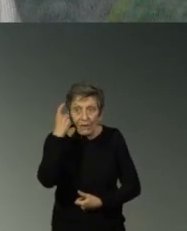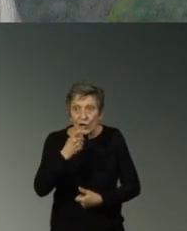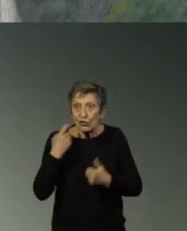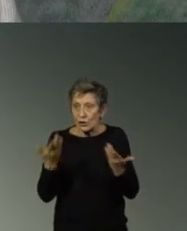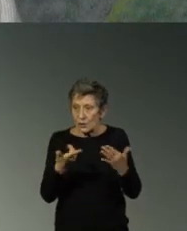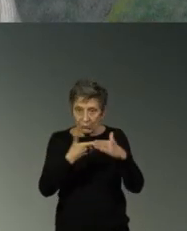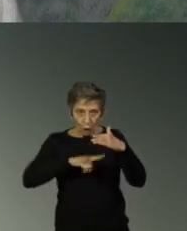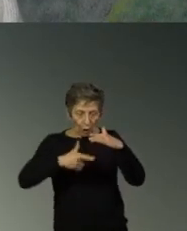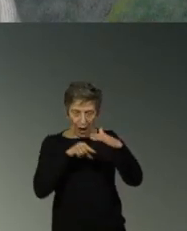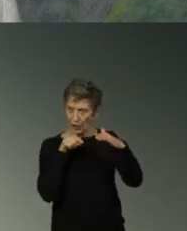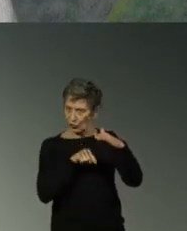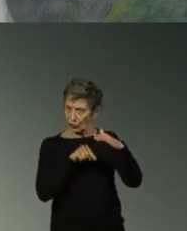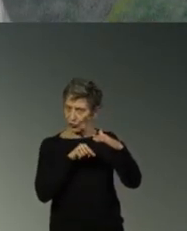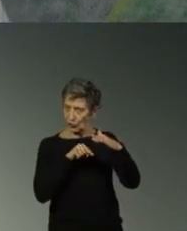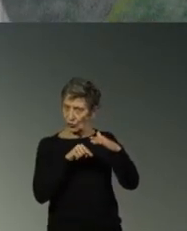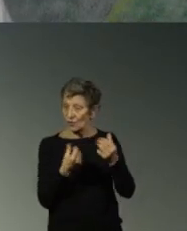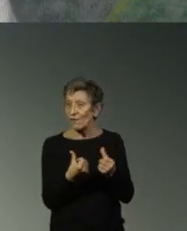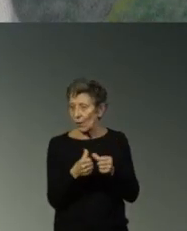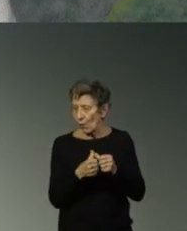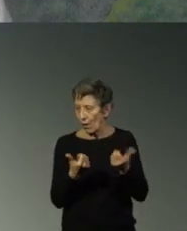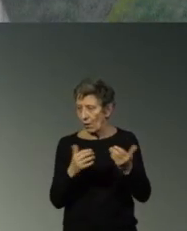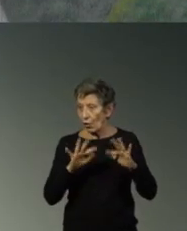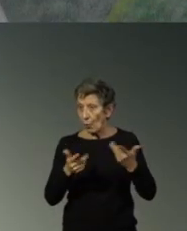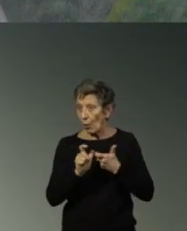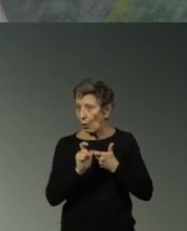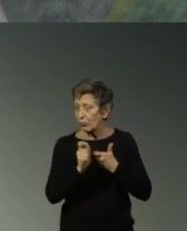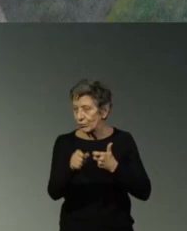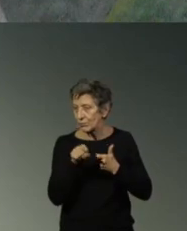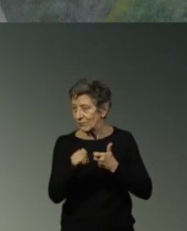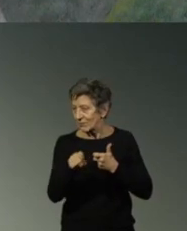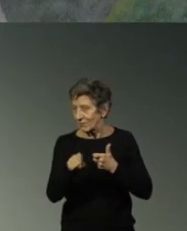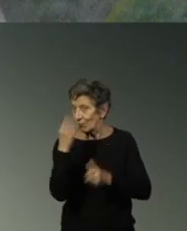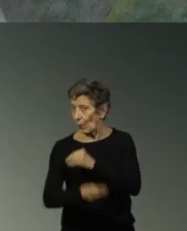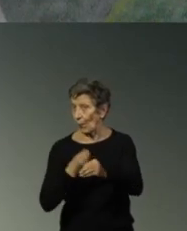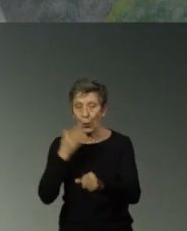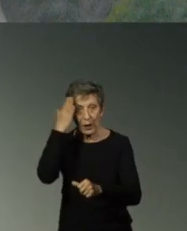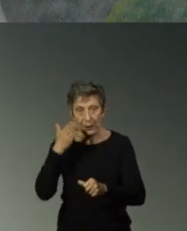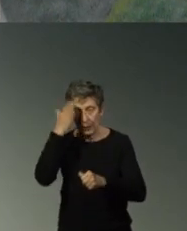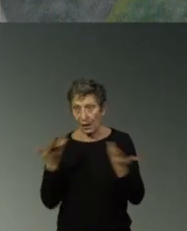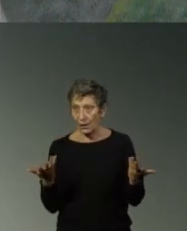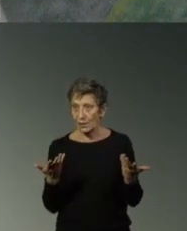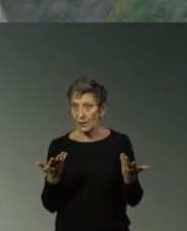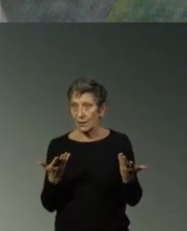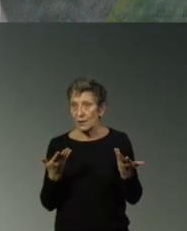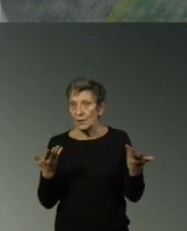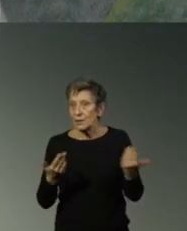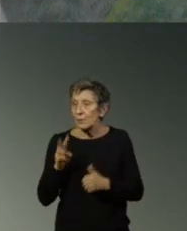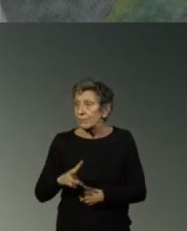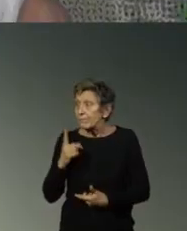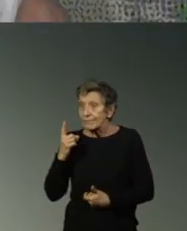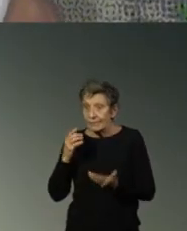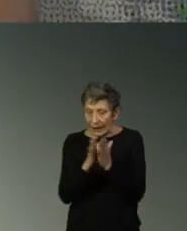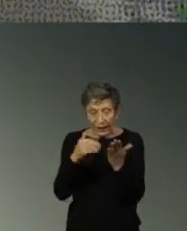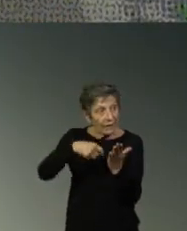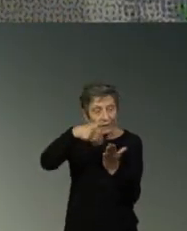peut faire ou ne pas faire pour le monde animal, avec une réflexion qui court dans tout le